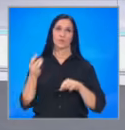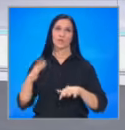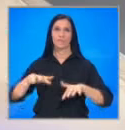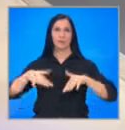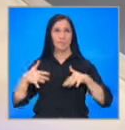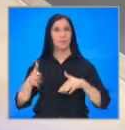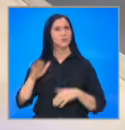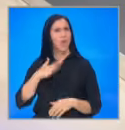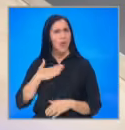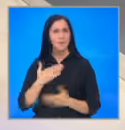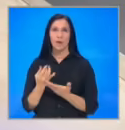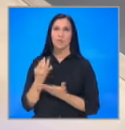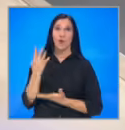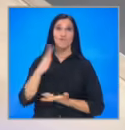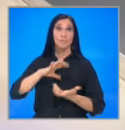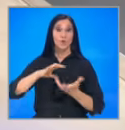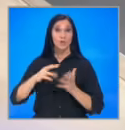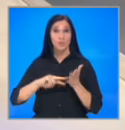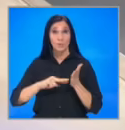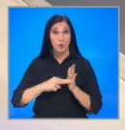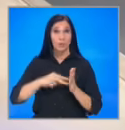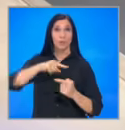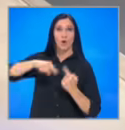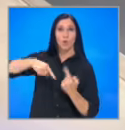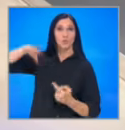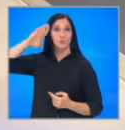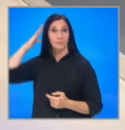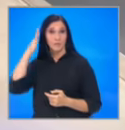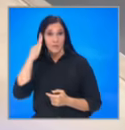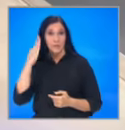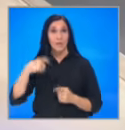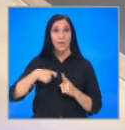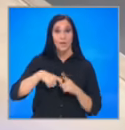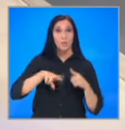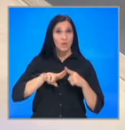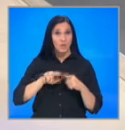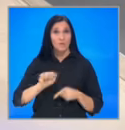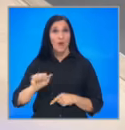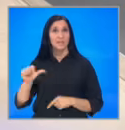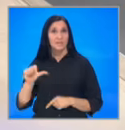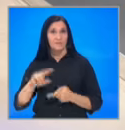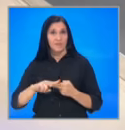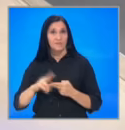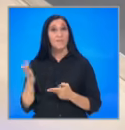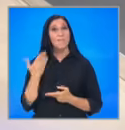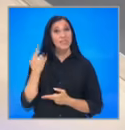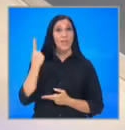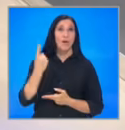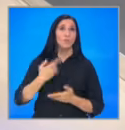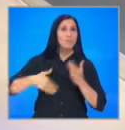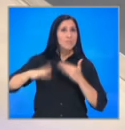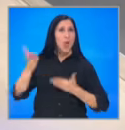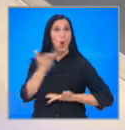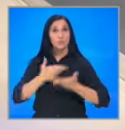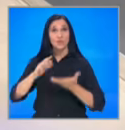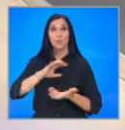парламент. Ще има ли нов политически проект около служебните министри Кирил Петков и Асен Василев? Това беше една от най-обсъжданите политически